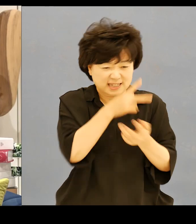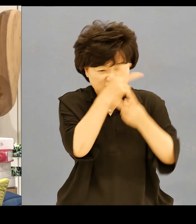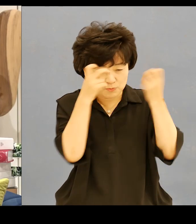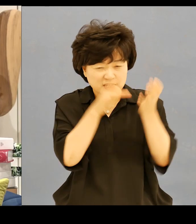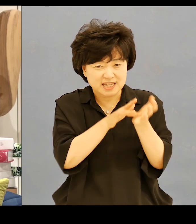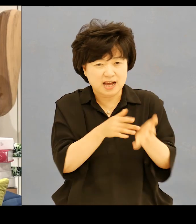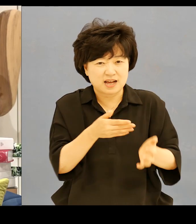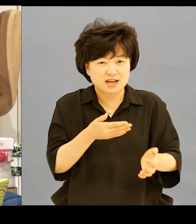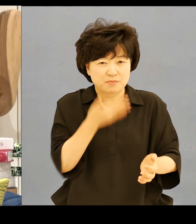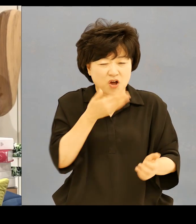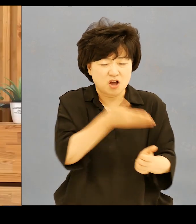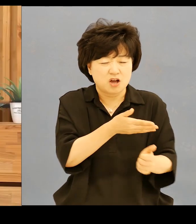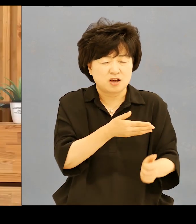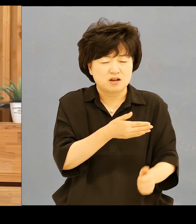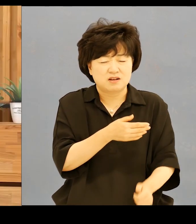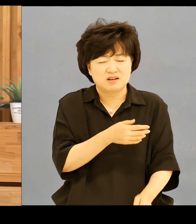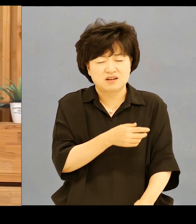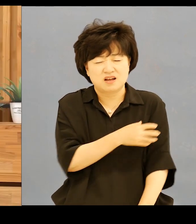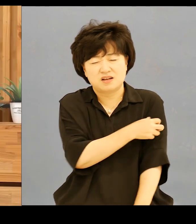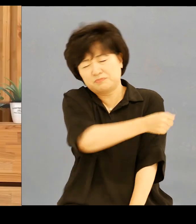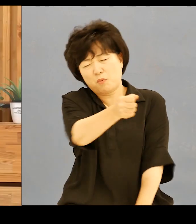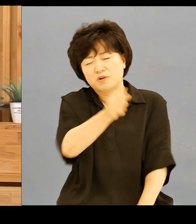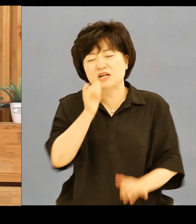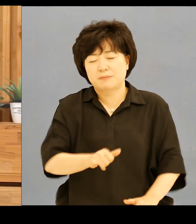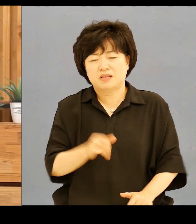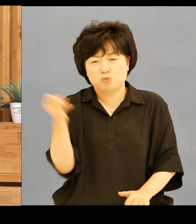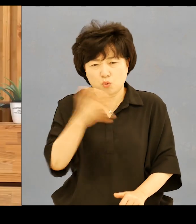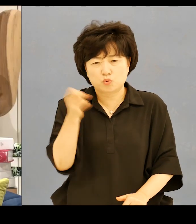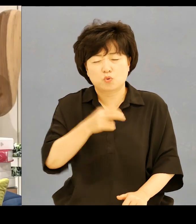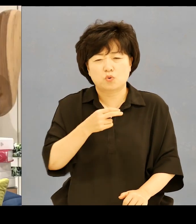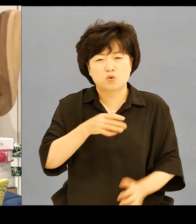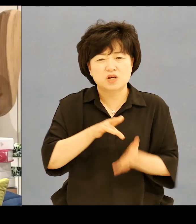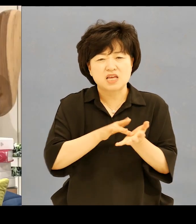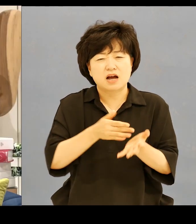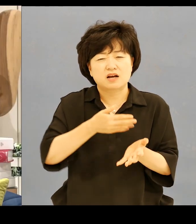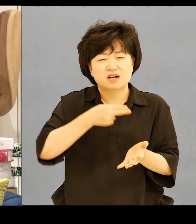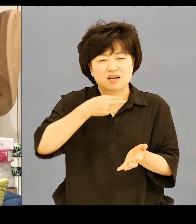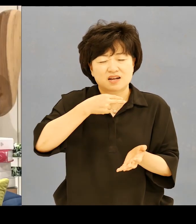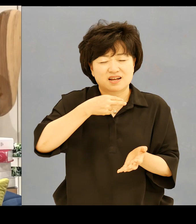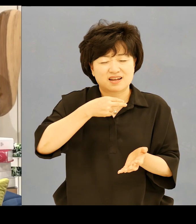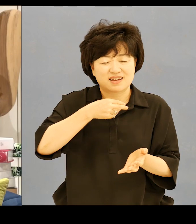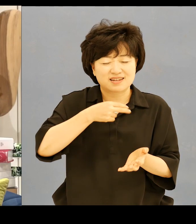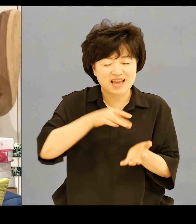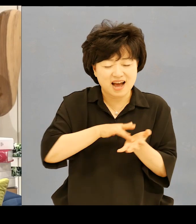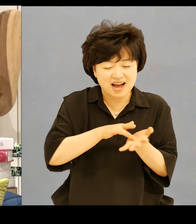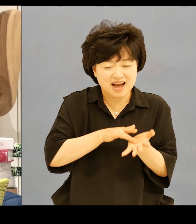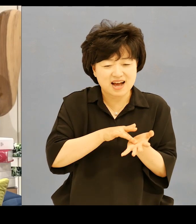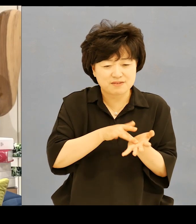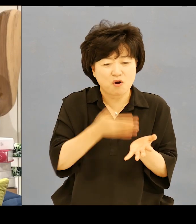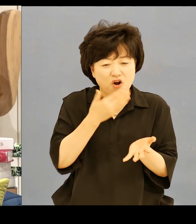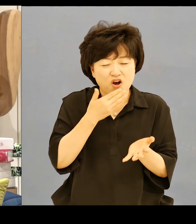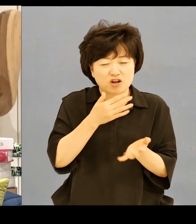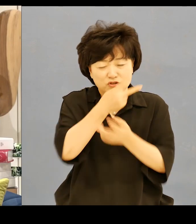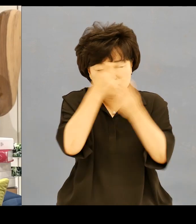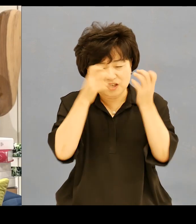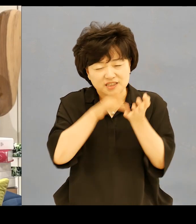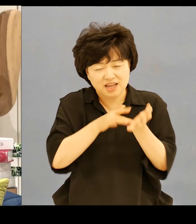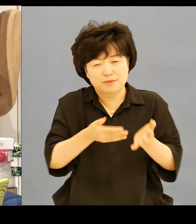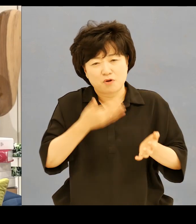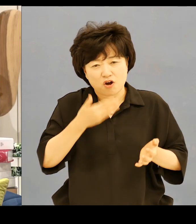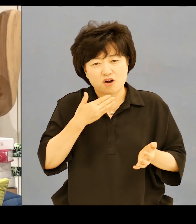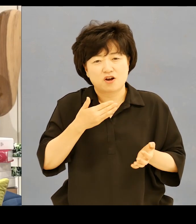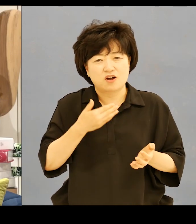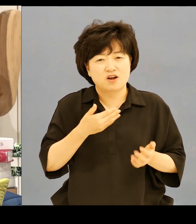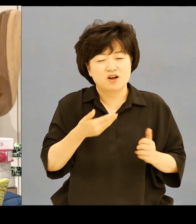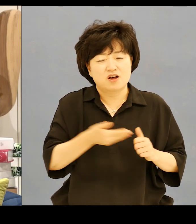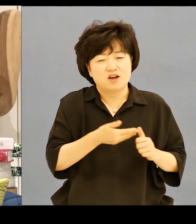먹이려고. 왜냐면 얘가 또 이거 뽑을까봐. 아. 약 먹으라고. 그럼 자고 일어나면 또 예배당 가 있고. 그렇게